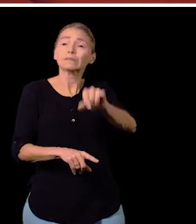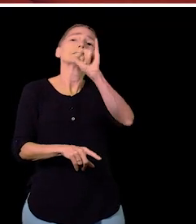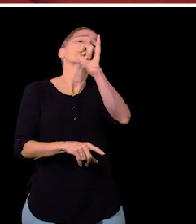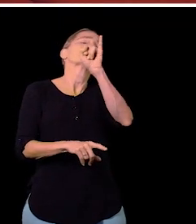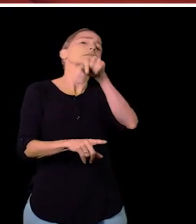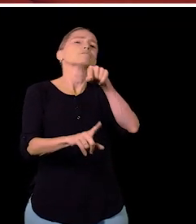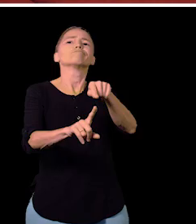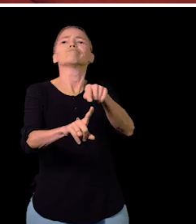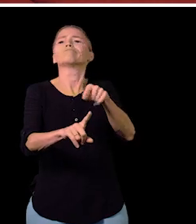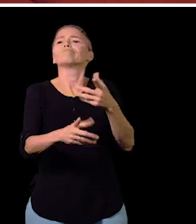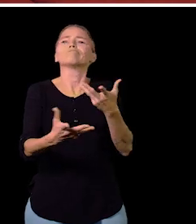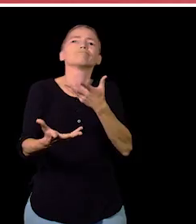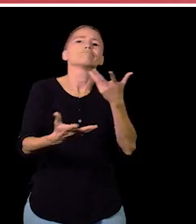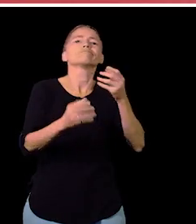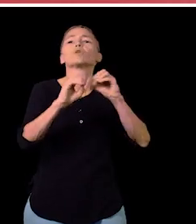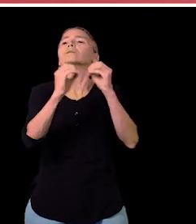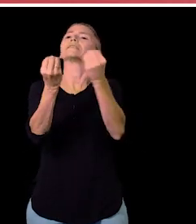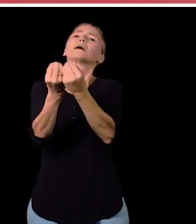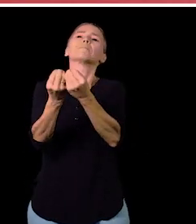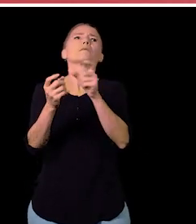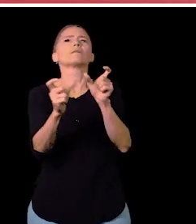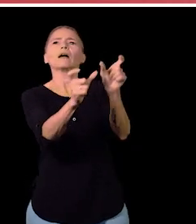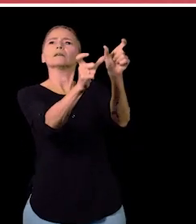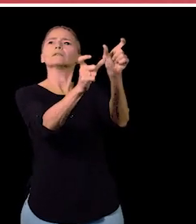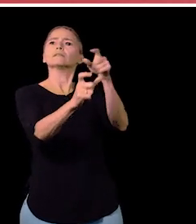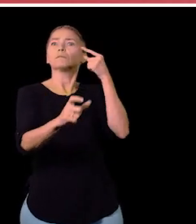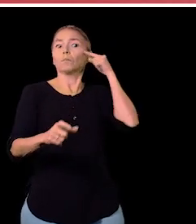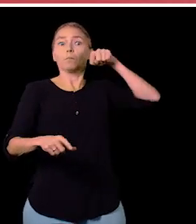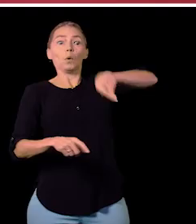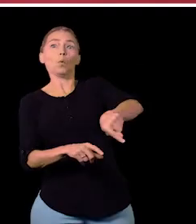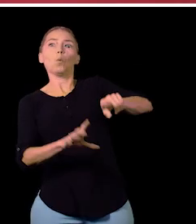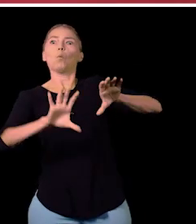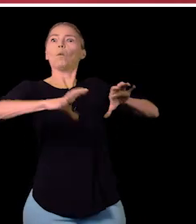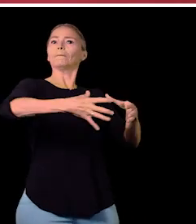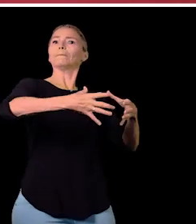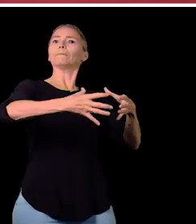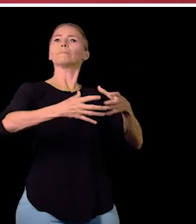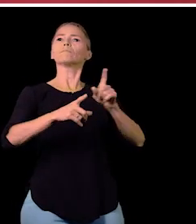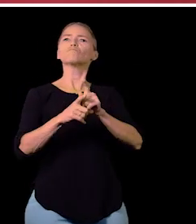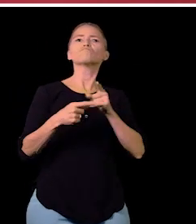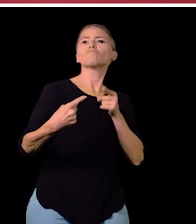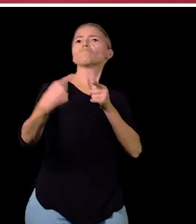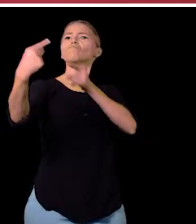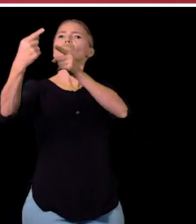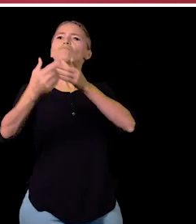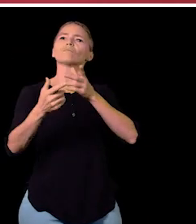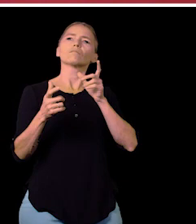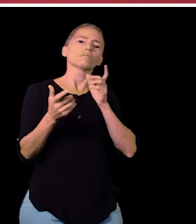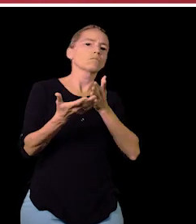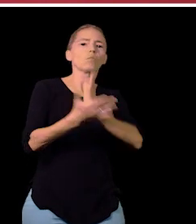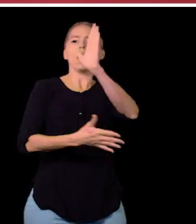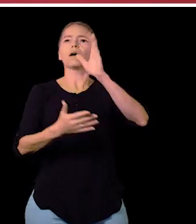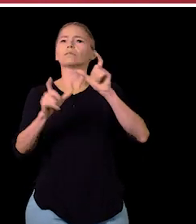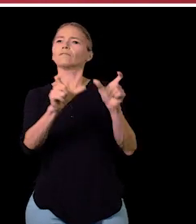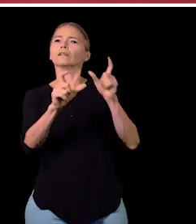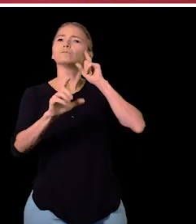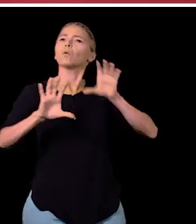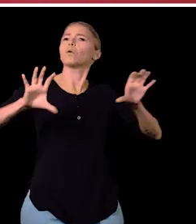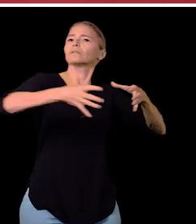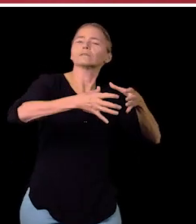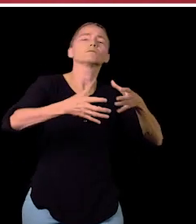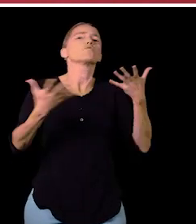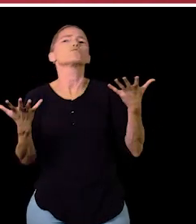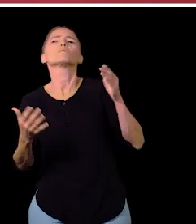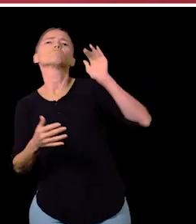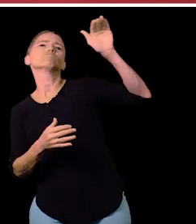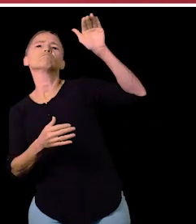d'un groupe, par exemple, pour défendre les droits collectifs ou pour faire des revendications pour améliorer là, les conditions de ces personnes-là. Donc,